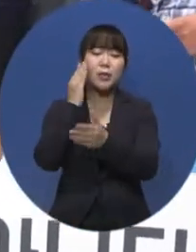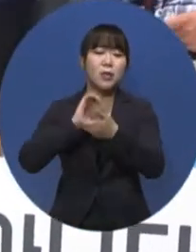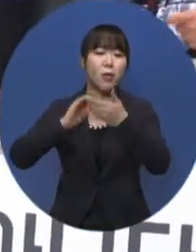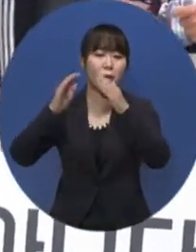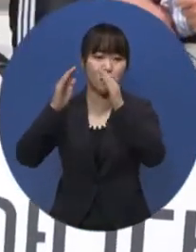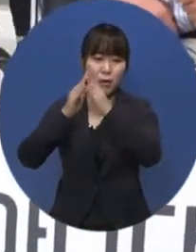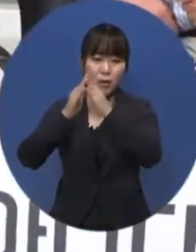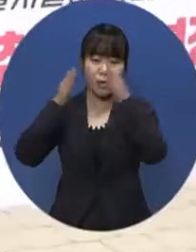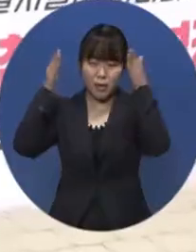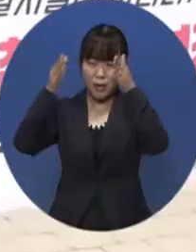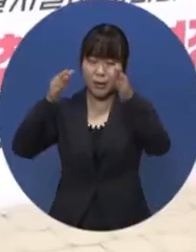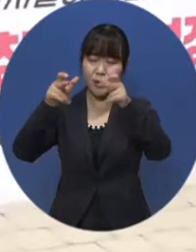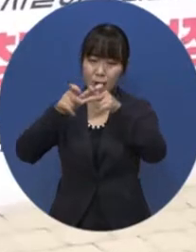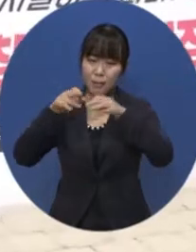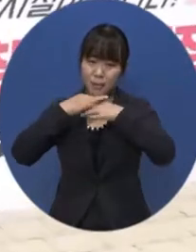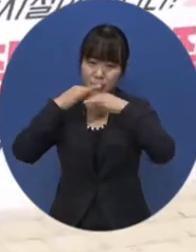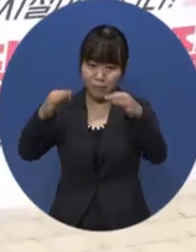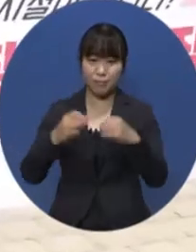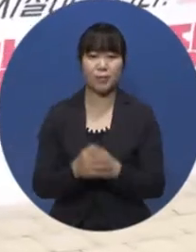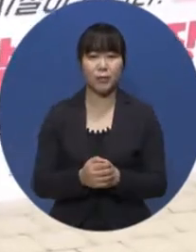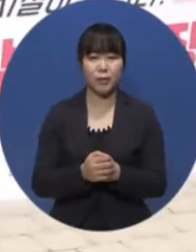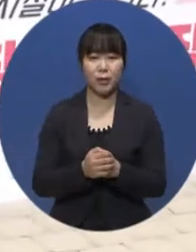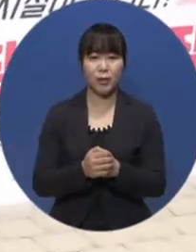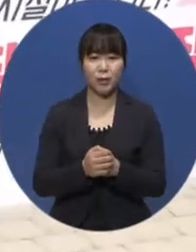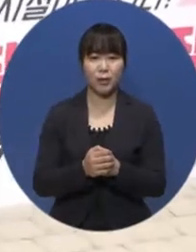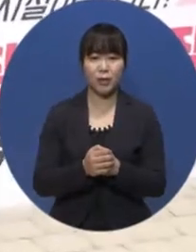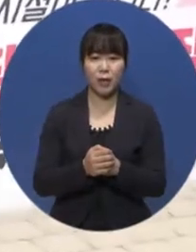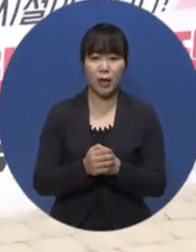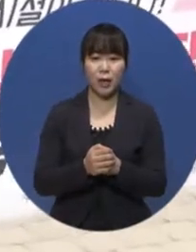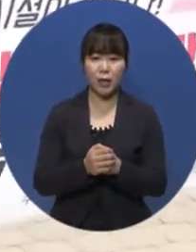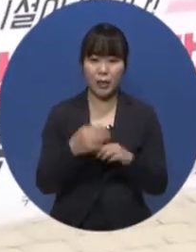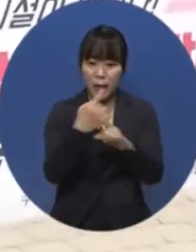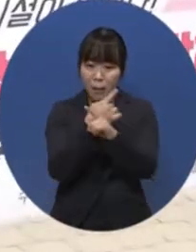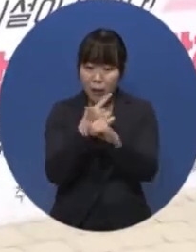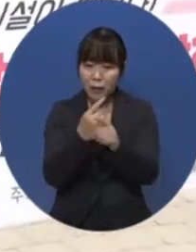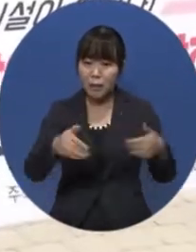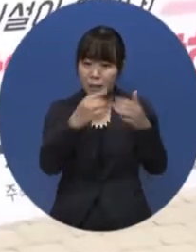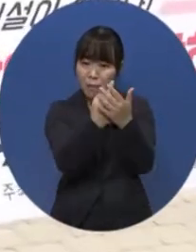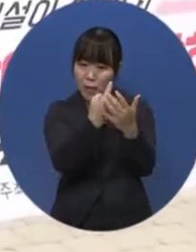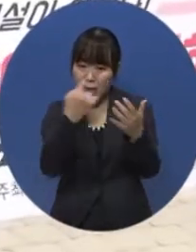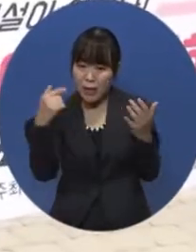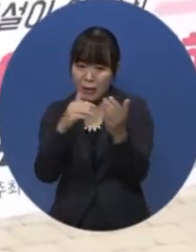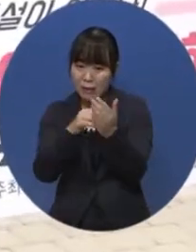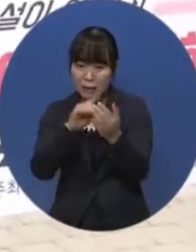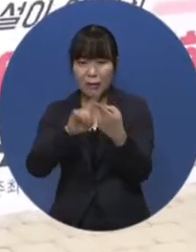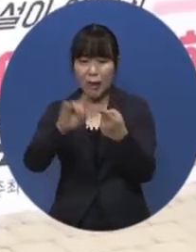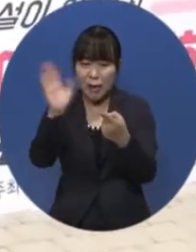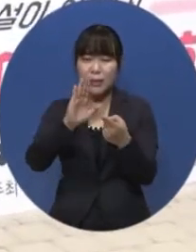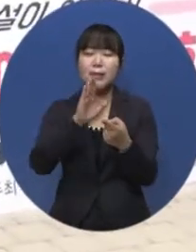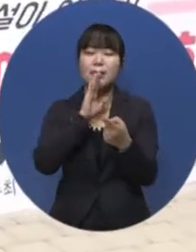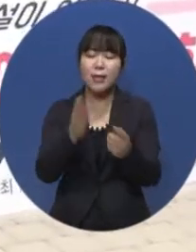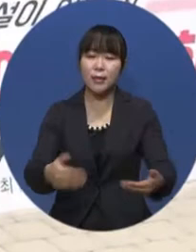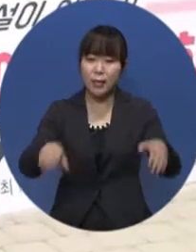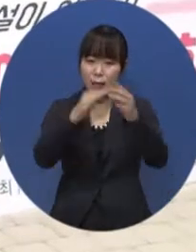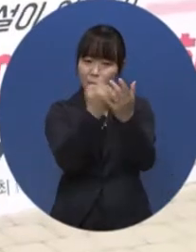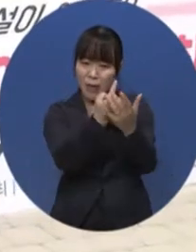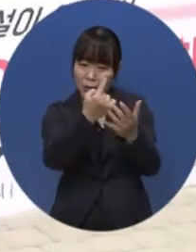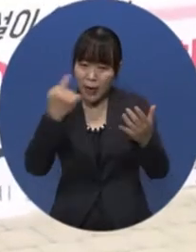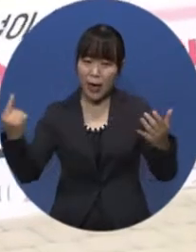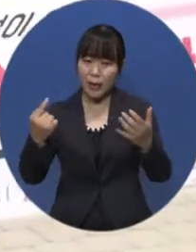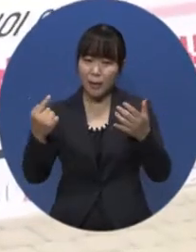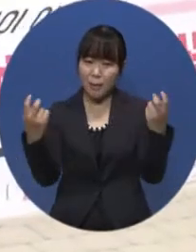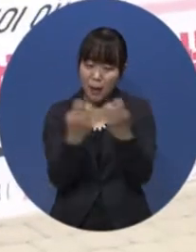목소리를 높였습니다. 탈시설이 아니다. 진짜 탈시설 로드맵